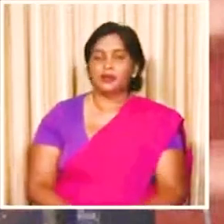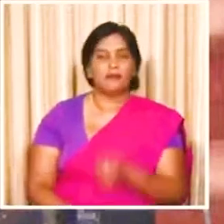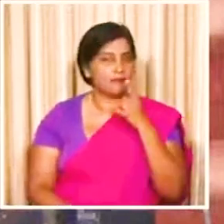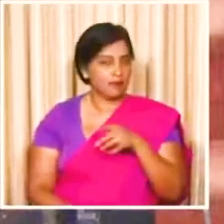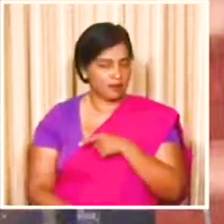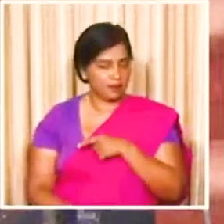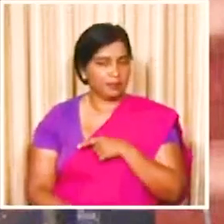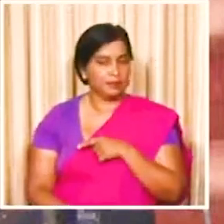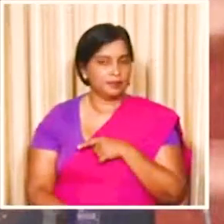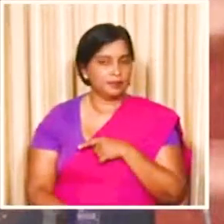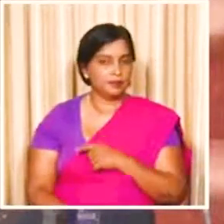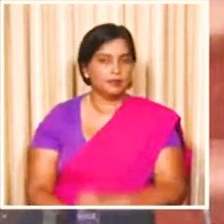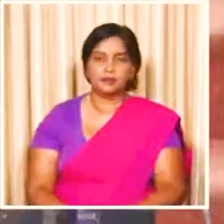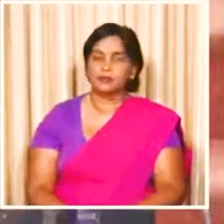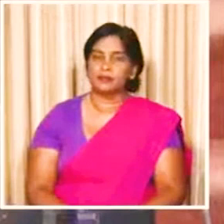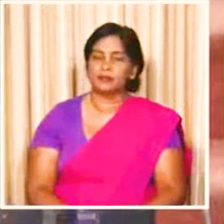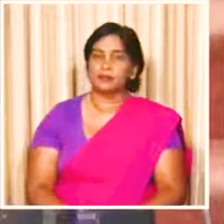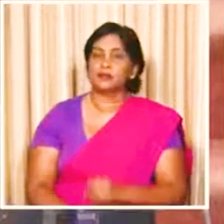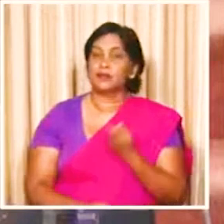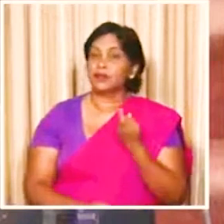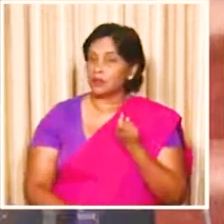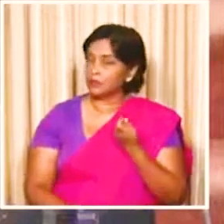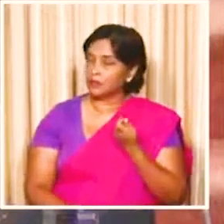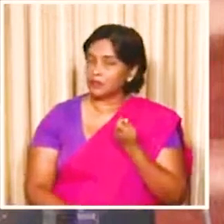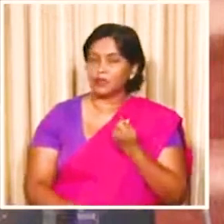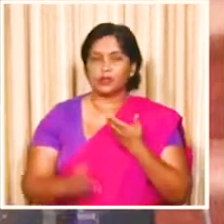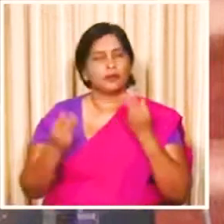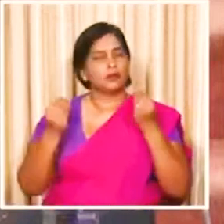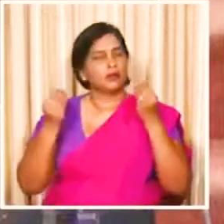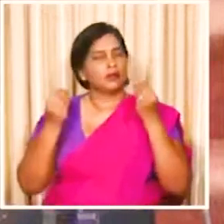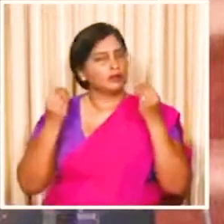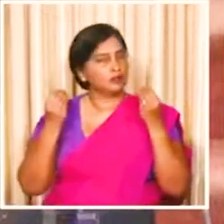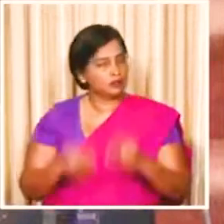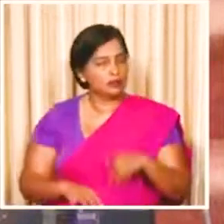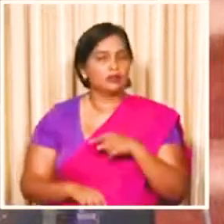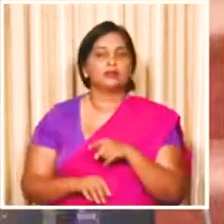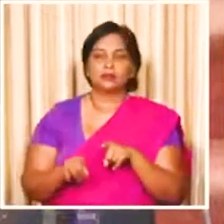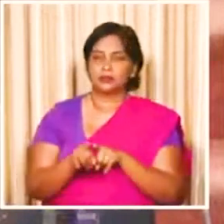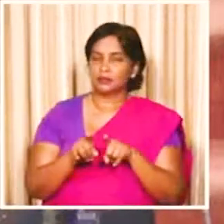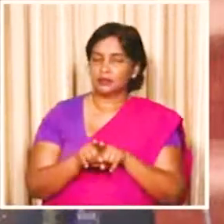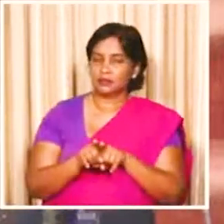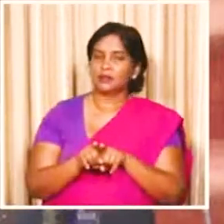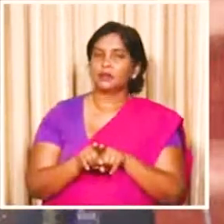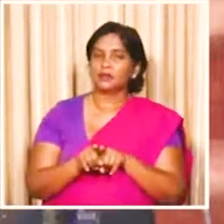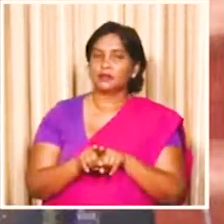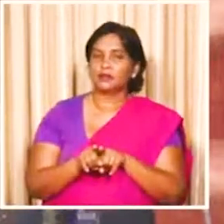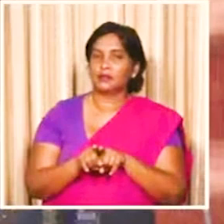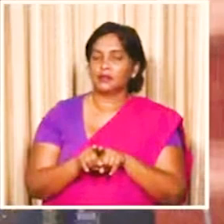இந்த முதலீட்டால் இந்த பொருளாதார வீழ்ச்சி எங்களுடைய விவசாயிகள் நிச்சயமாக தன்னிறைவு செய்வதற்கான வாய்ப்பை உண்டு